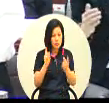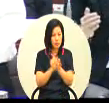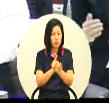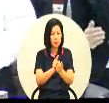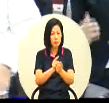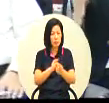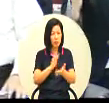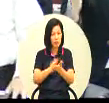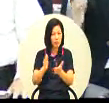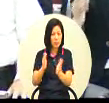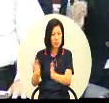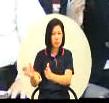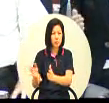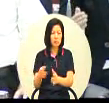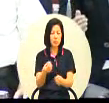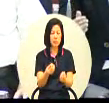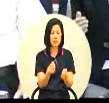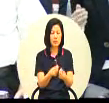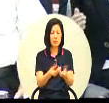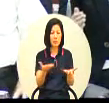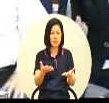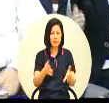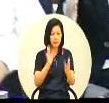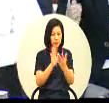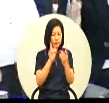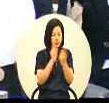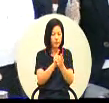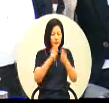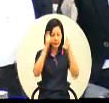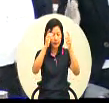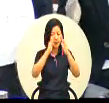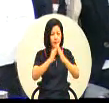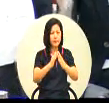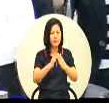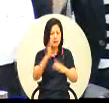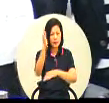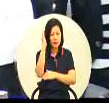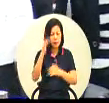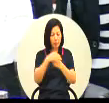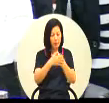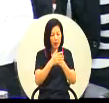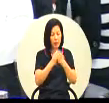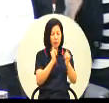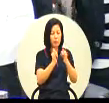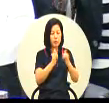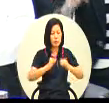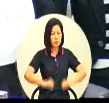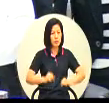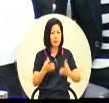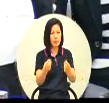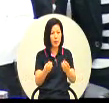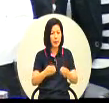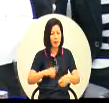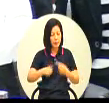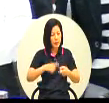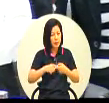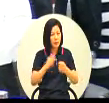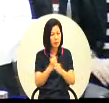对我们现在我们高雄市政府没有办法保护我们高雄市民的健康，我们应该怎么